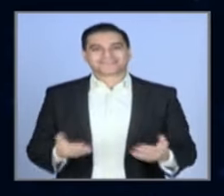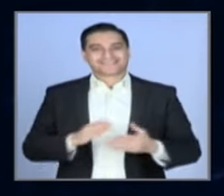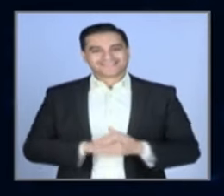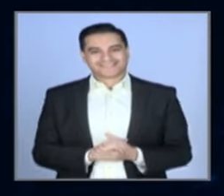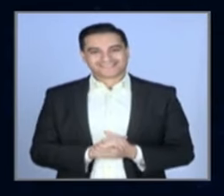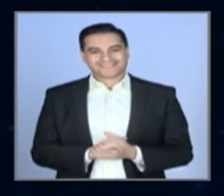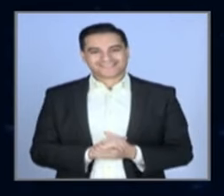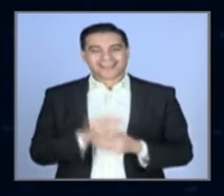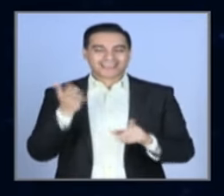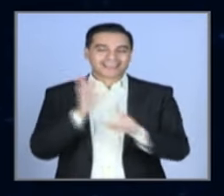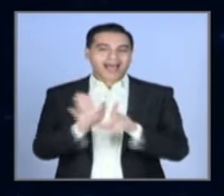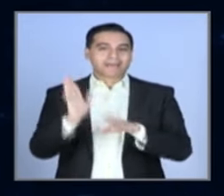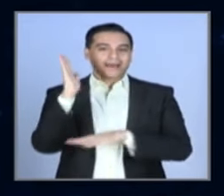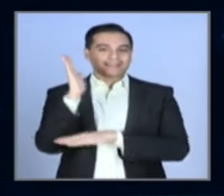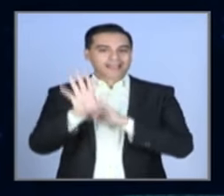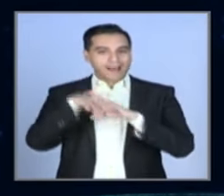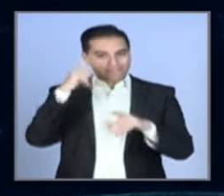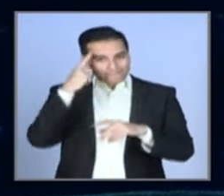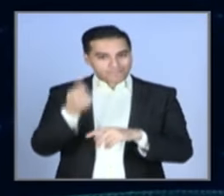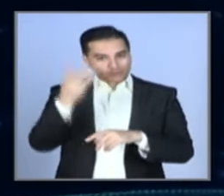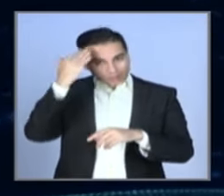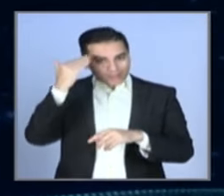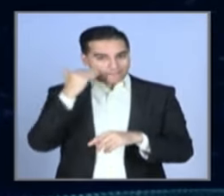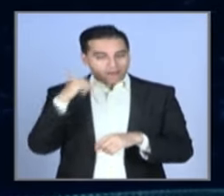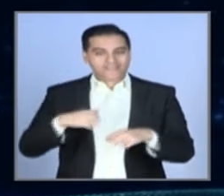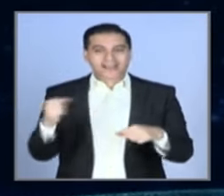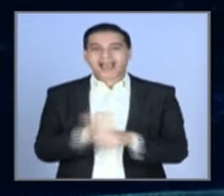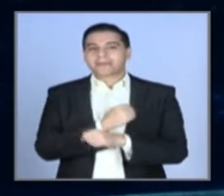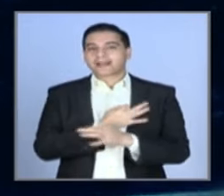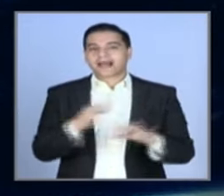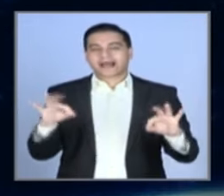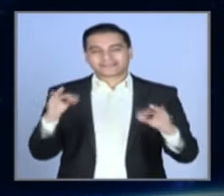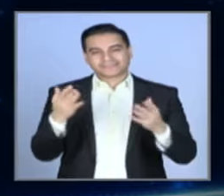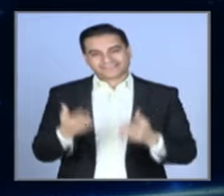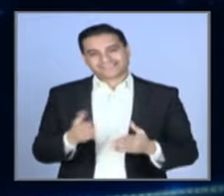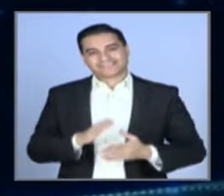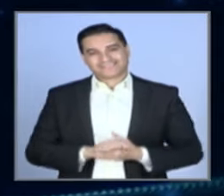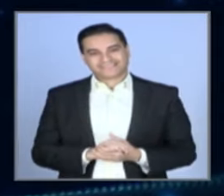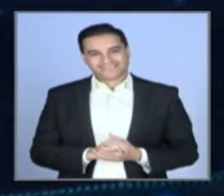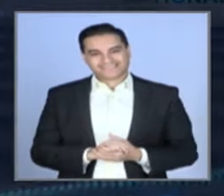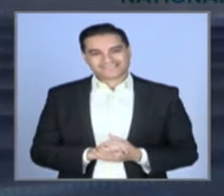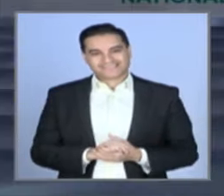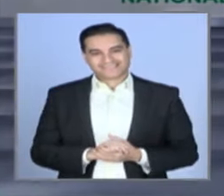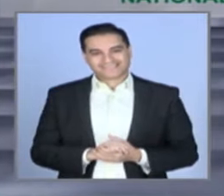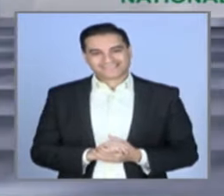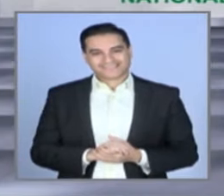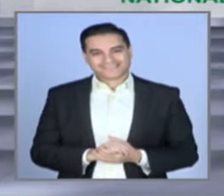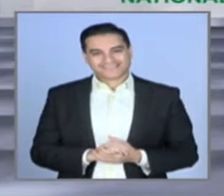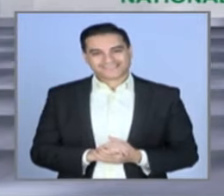مصر، الداعم الرئيسي لمشروعات المراه المعيله في كافه المجالات.